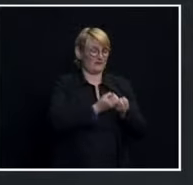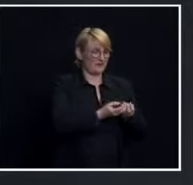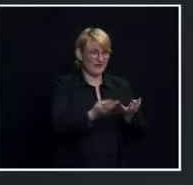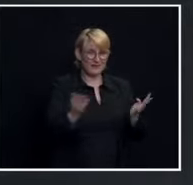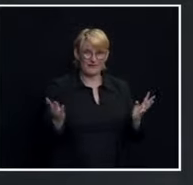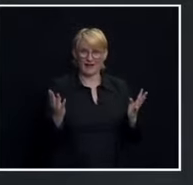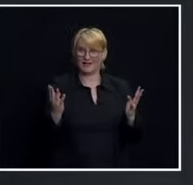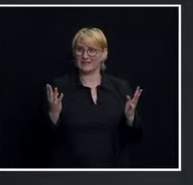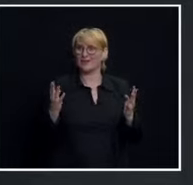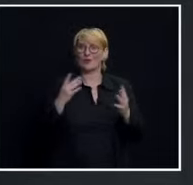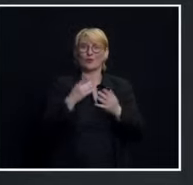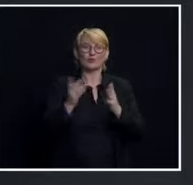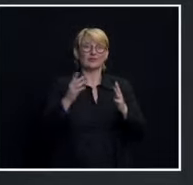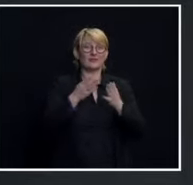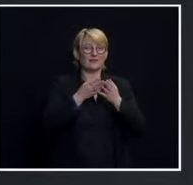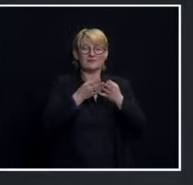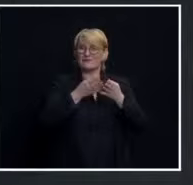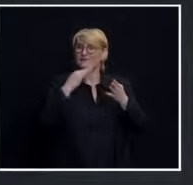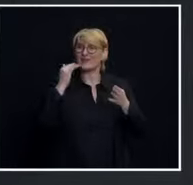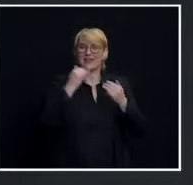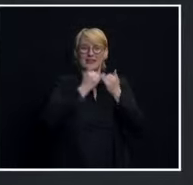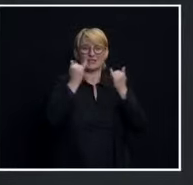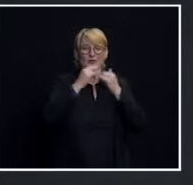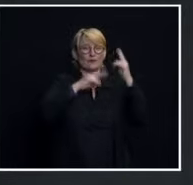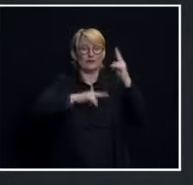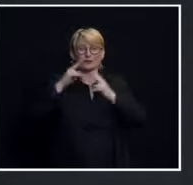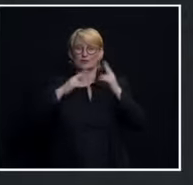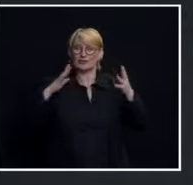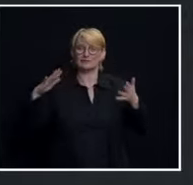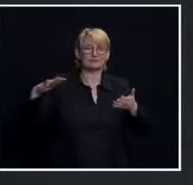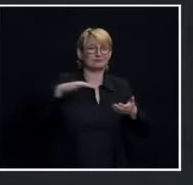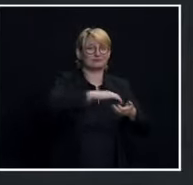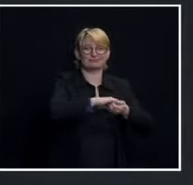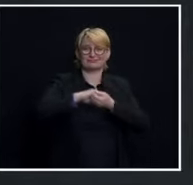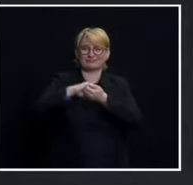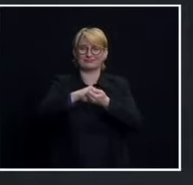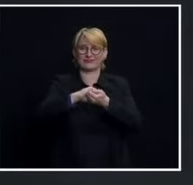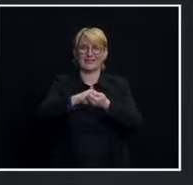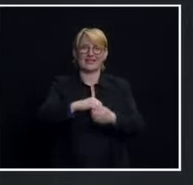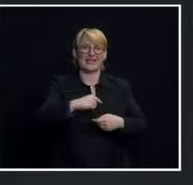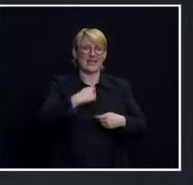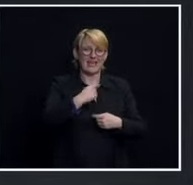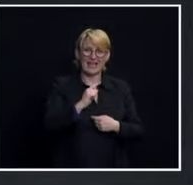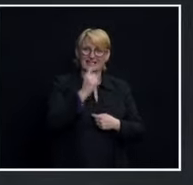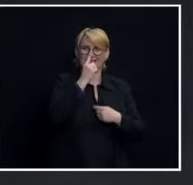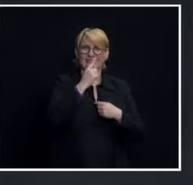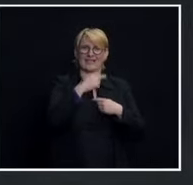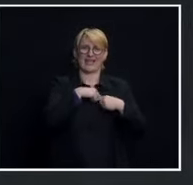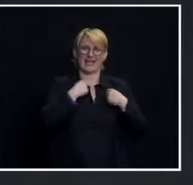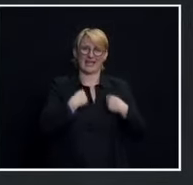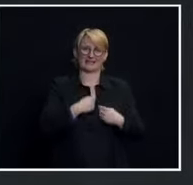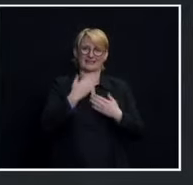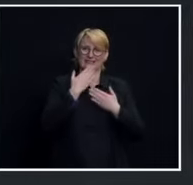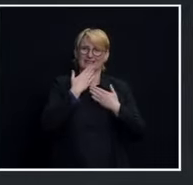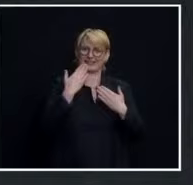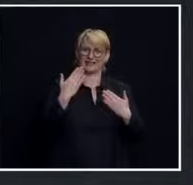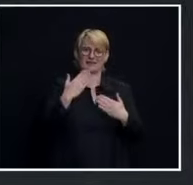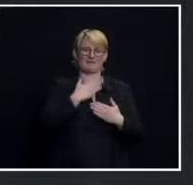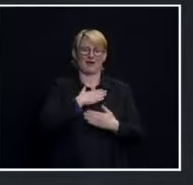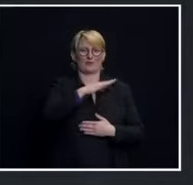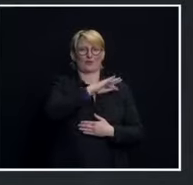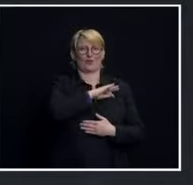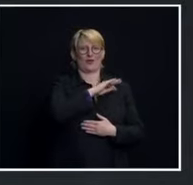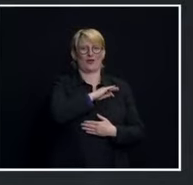vielfältigen Zusammenarbeit getragen wird. Mein erster herzlicher Dank, das werden Sie sicher verstehen, gilt meinem